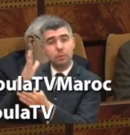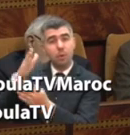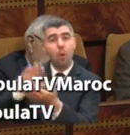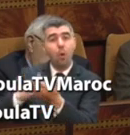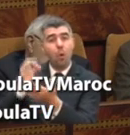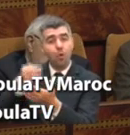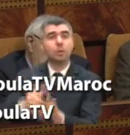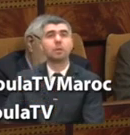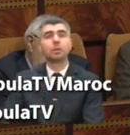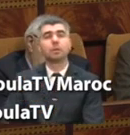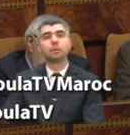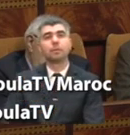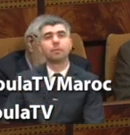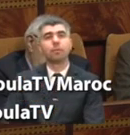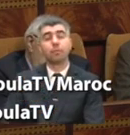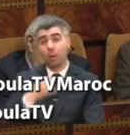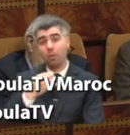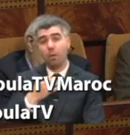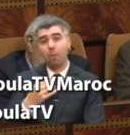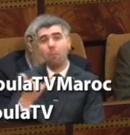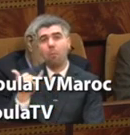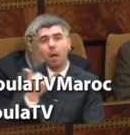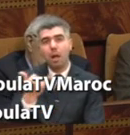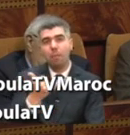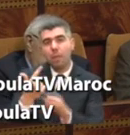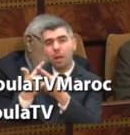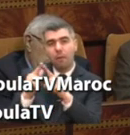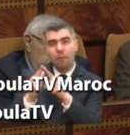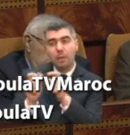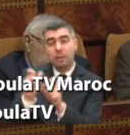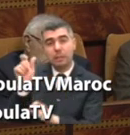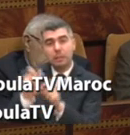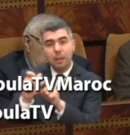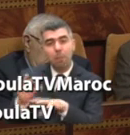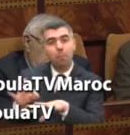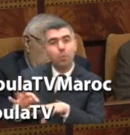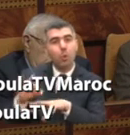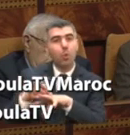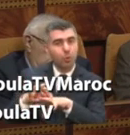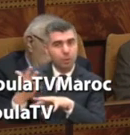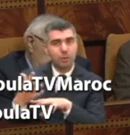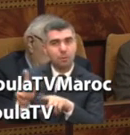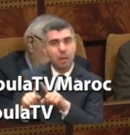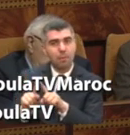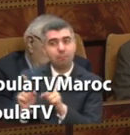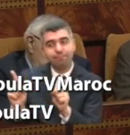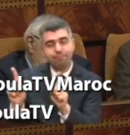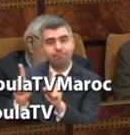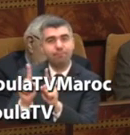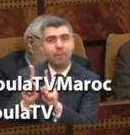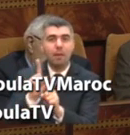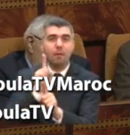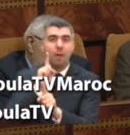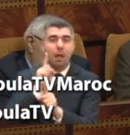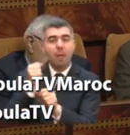عيونوا فيها، ونتطلع إلى تفاهم وضعية كثير منهم خصوصا المتزوجين الذين يرغبون في الالتحاق بزوجاتهم